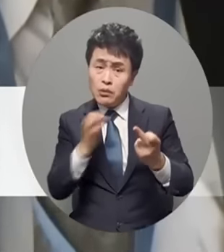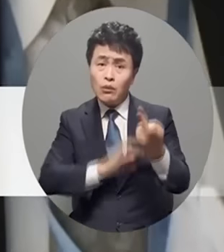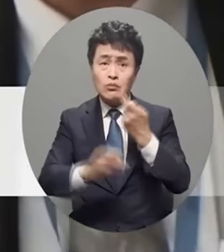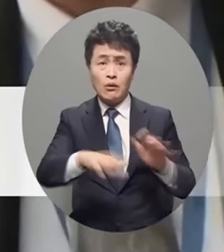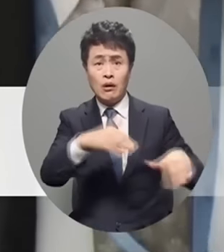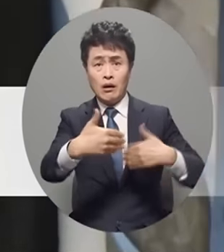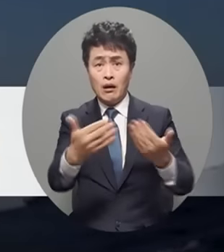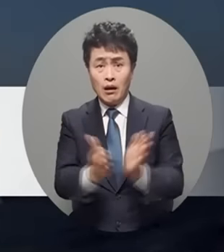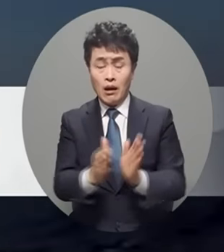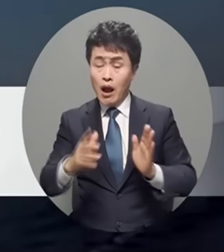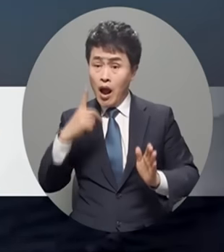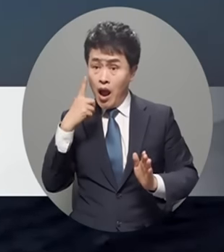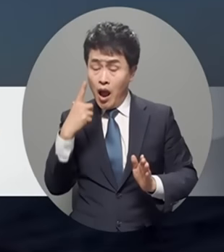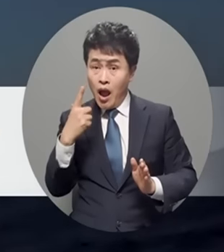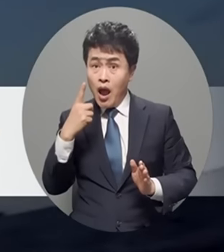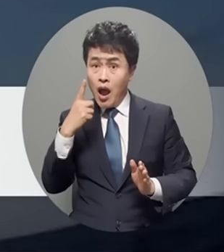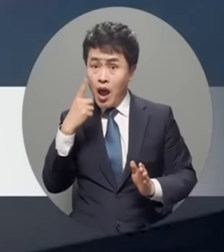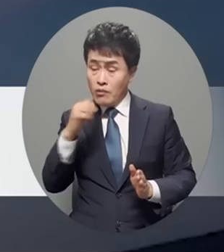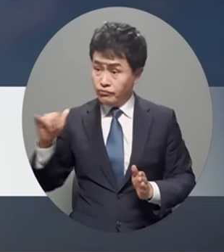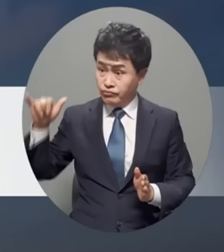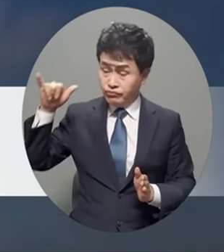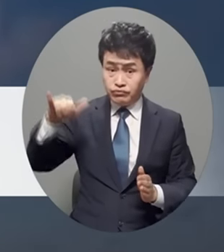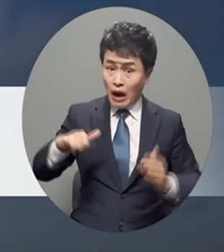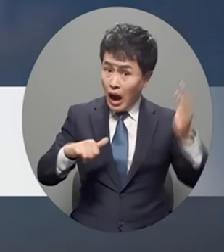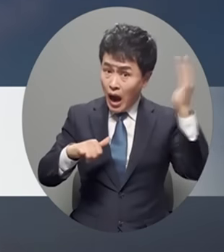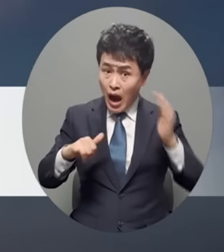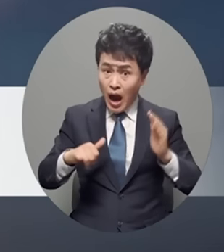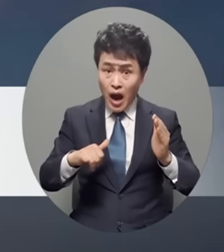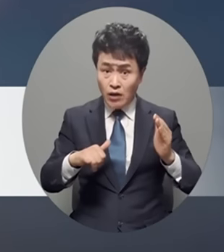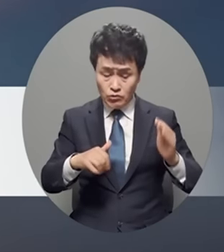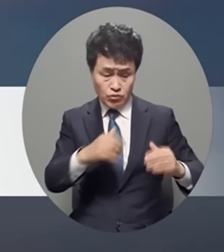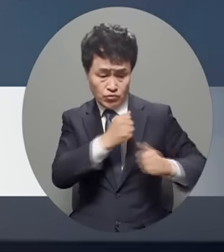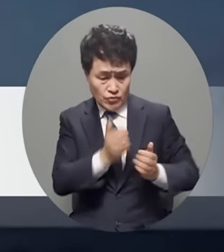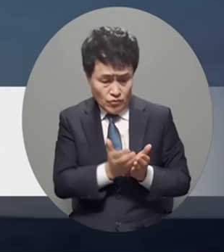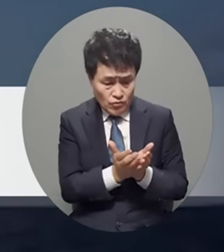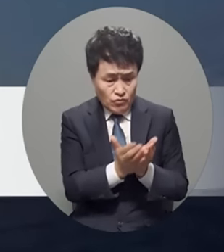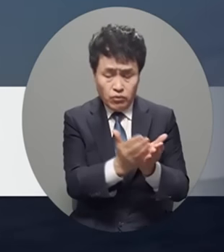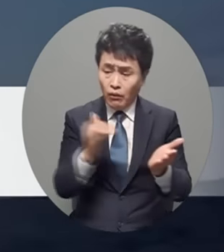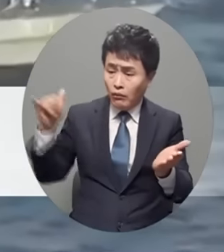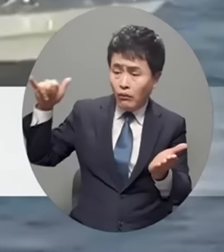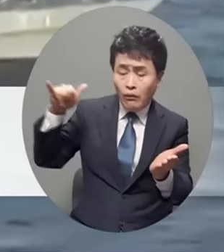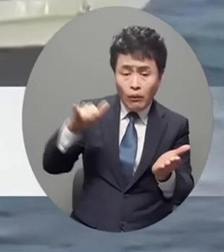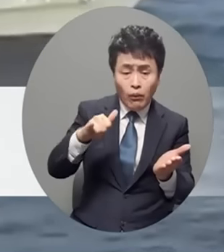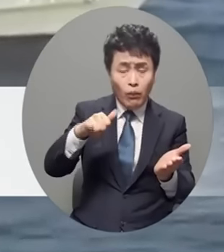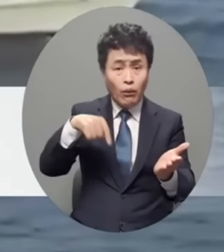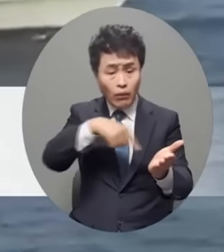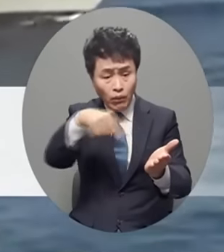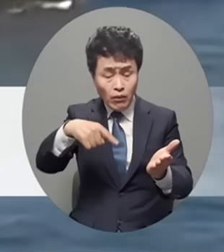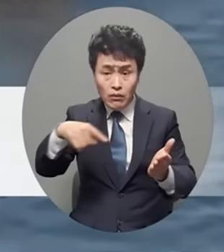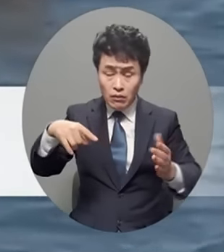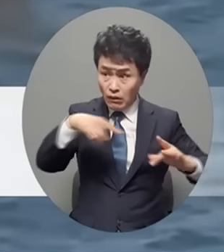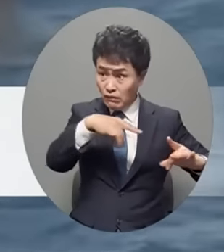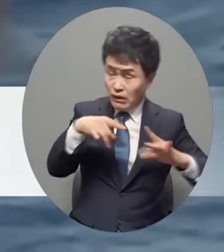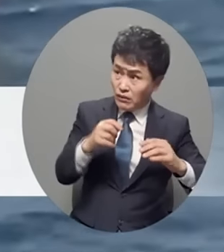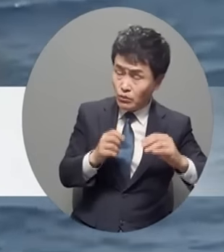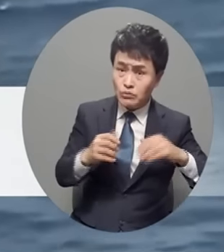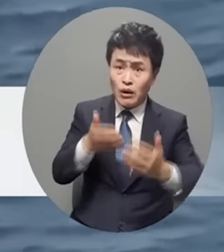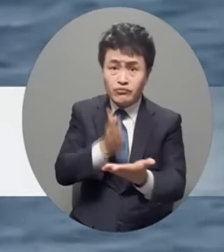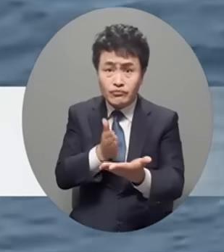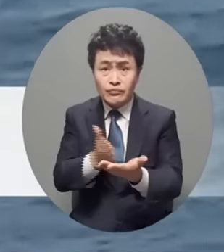일본 해상자위대 초계기가 우리 해군 광개토 대왕함에 근접 비행할 때 레이더 조사를 당했다고 주장한